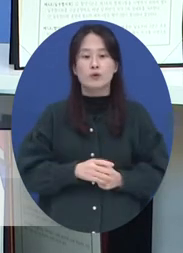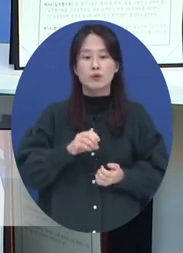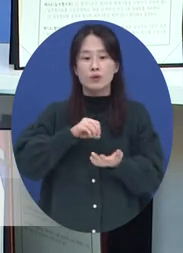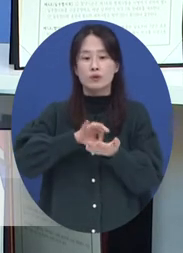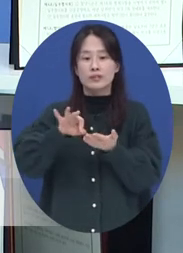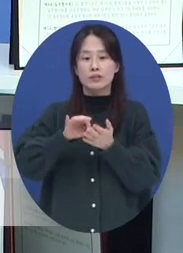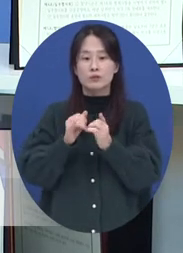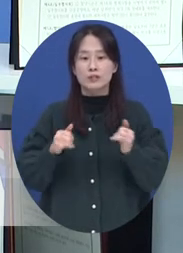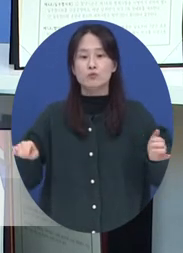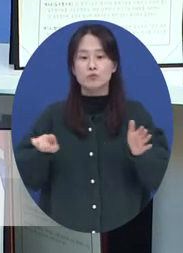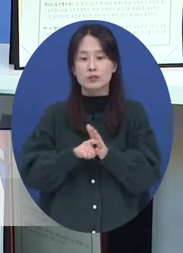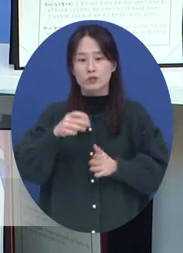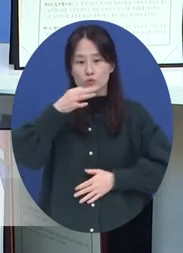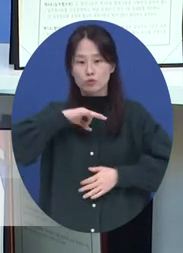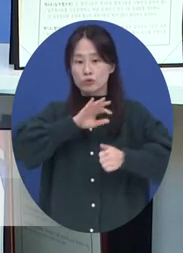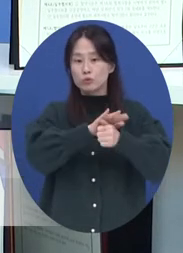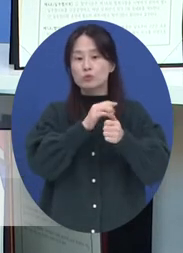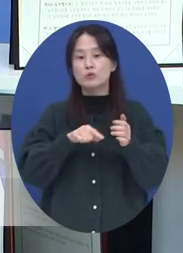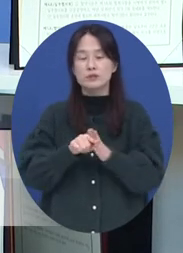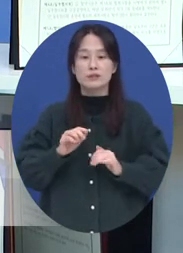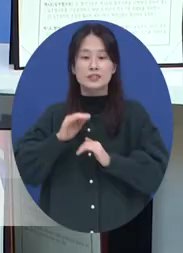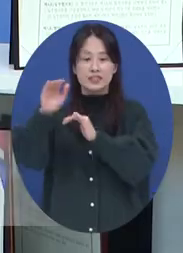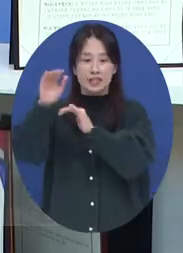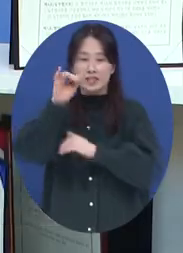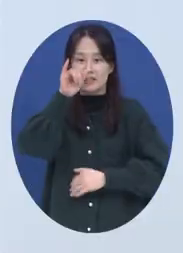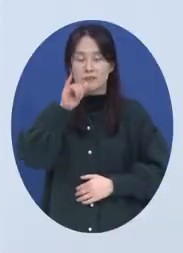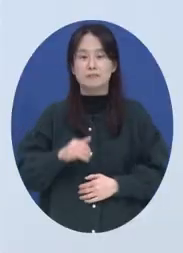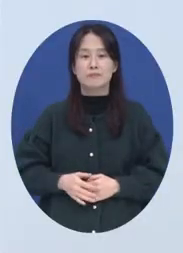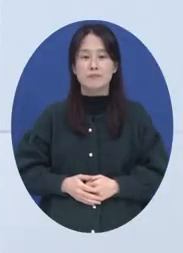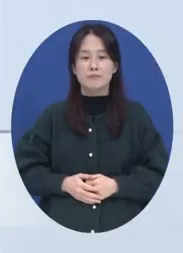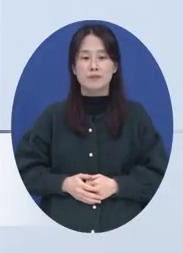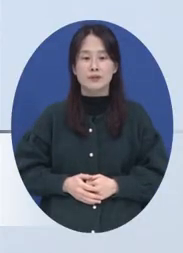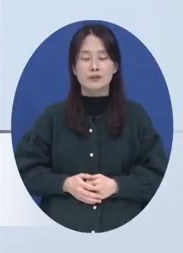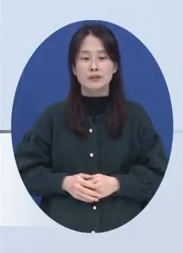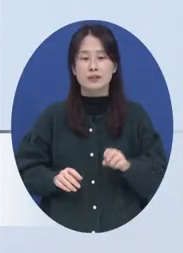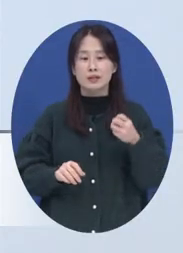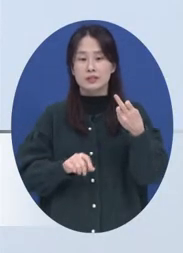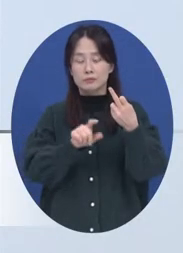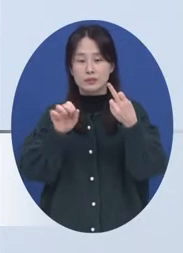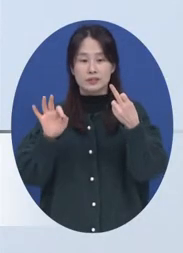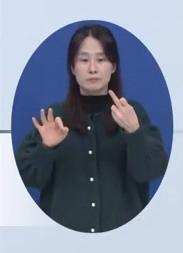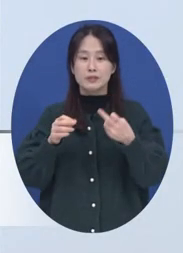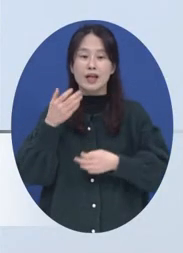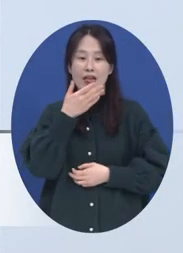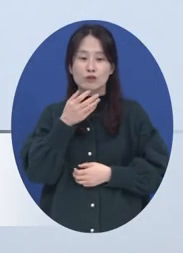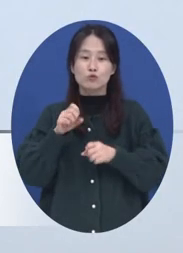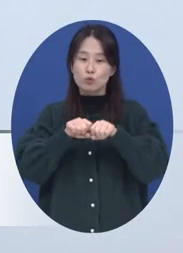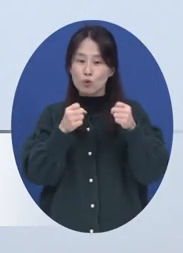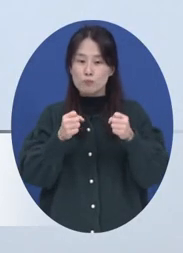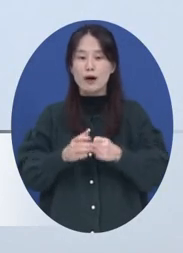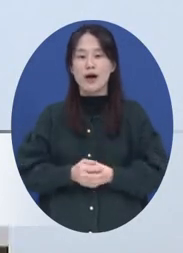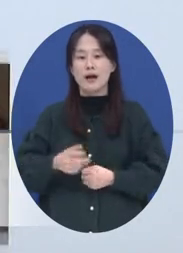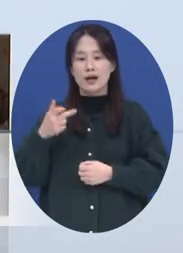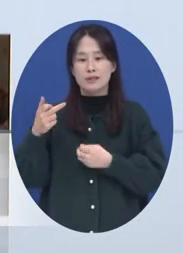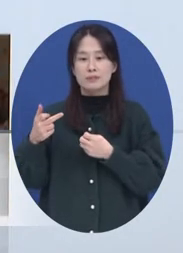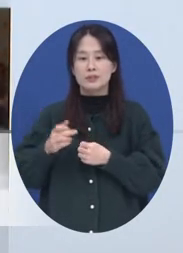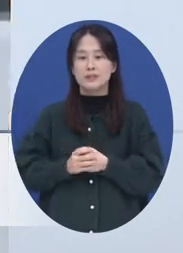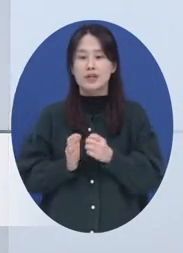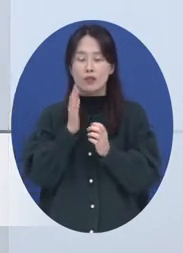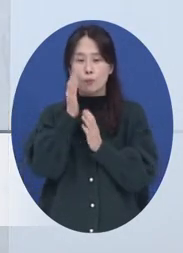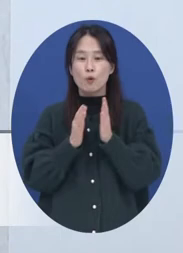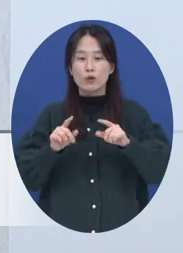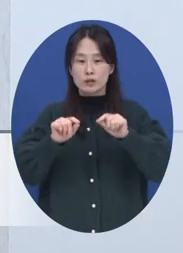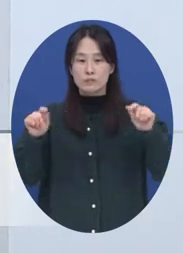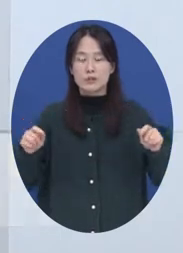이용자 분들께 혜택을 드리고자 4 진행하게 되었습니다 지난 10일은 꿀고구마 17일에는 국산 포기김치 가